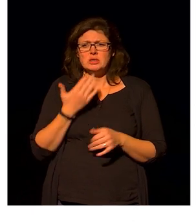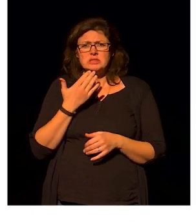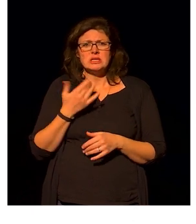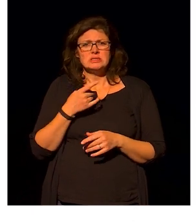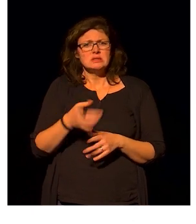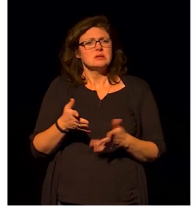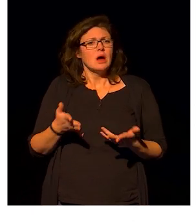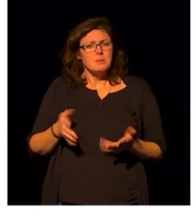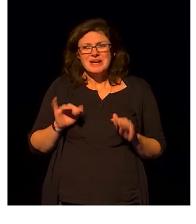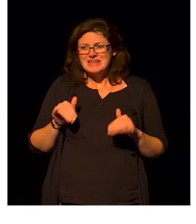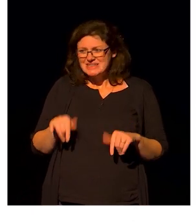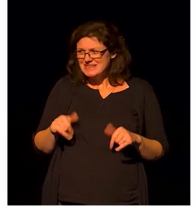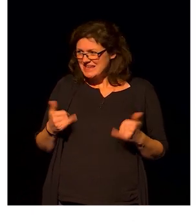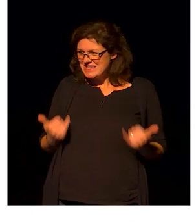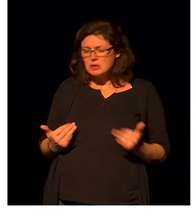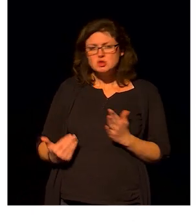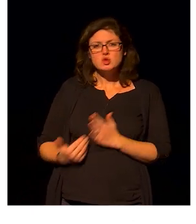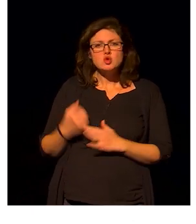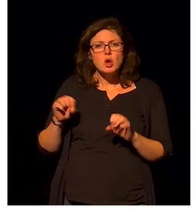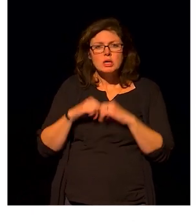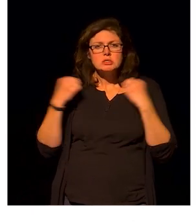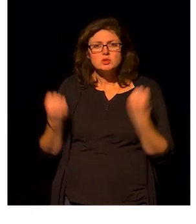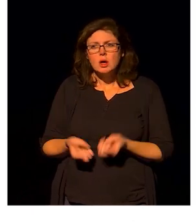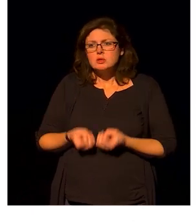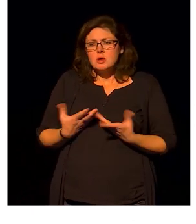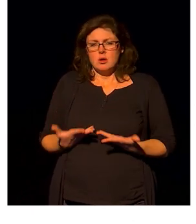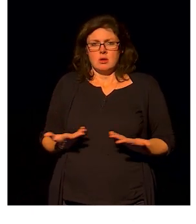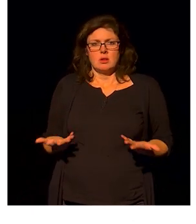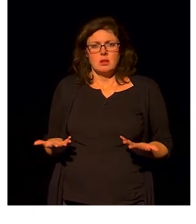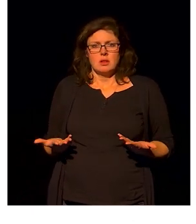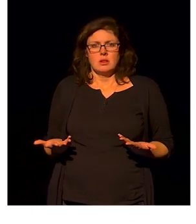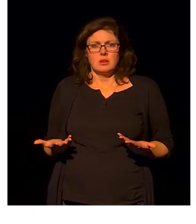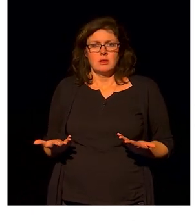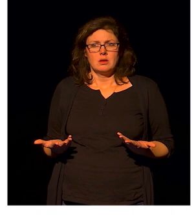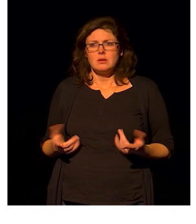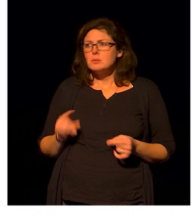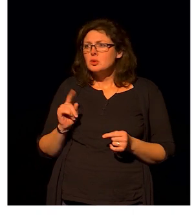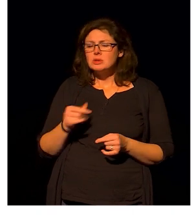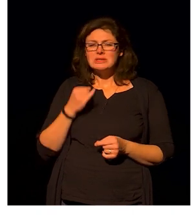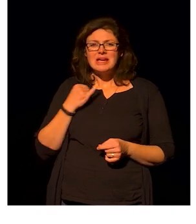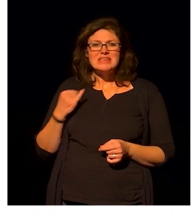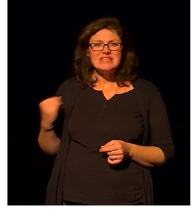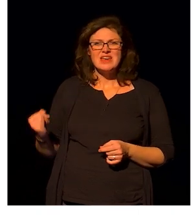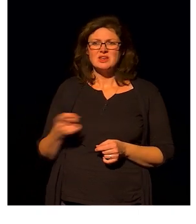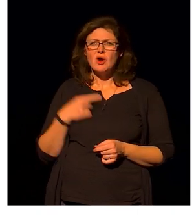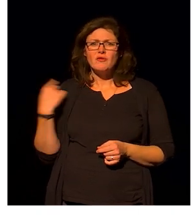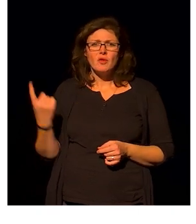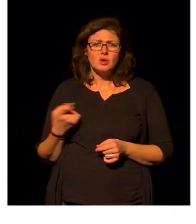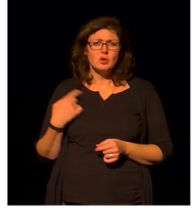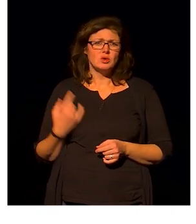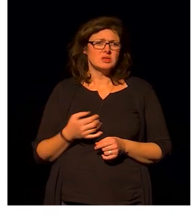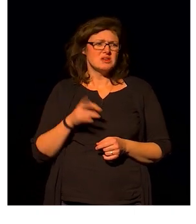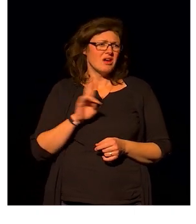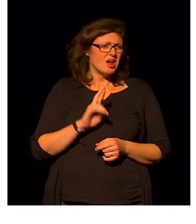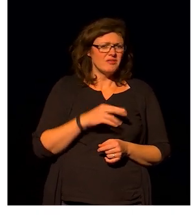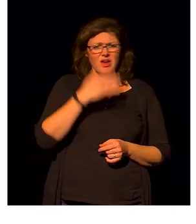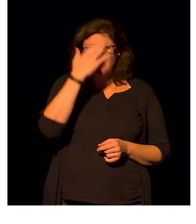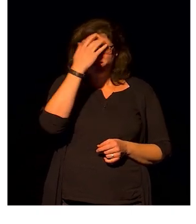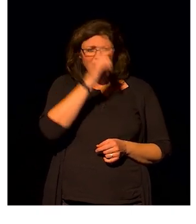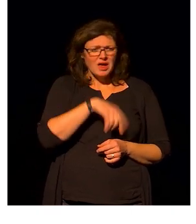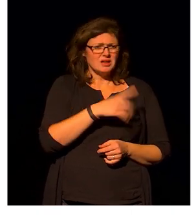Situation, in der wir uns jetzt befinden. Das ist, jeder von uns hat irgendjemand oder kennt irgendjemand, der jemand verloren